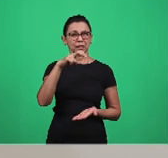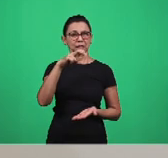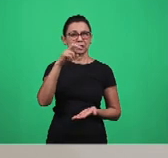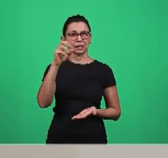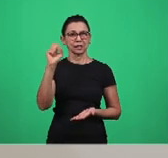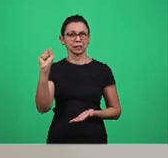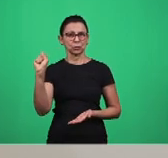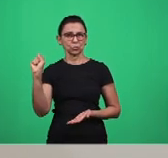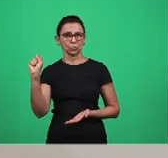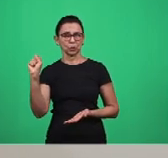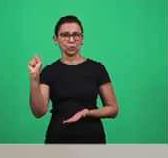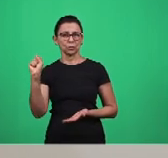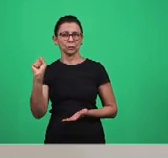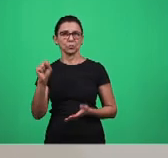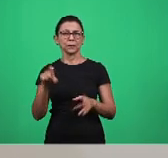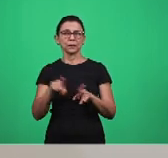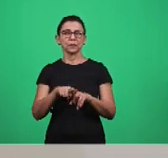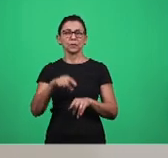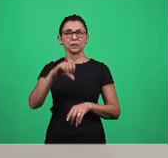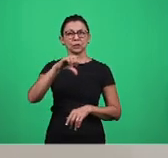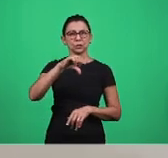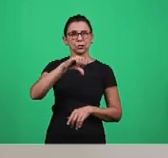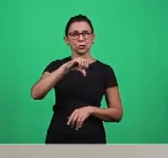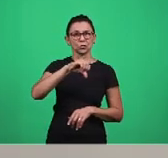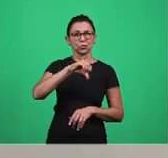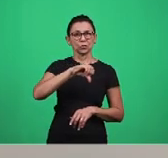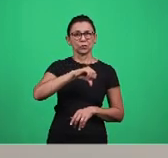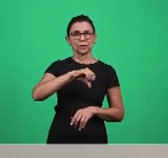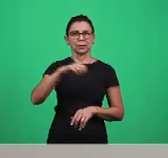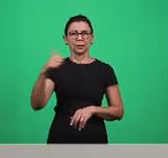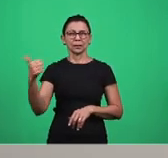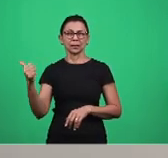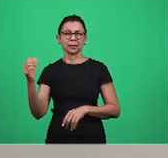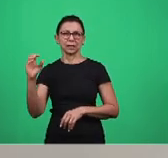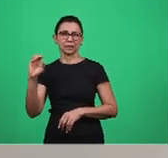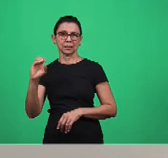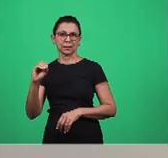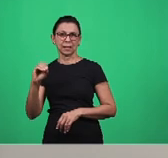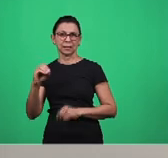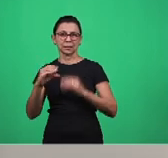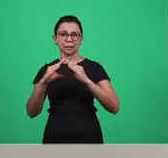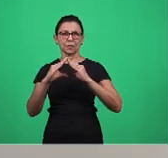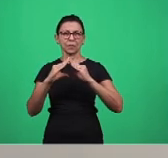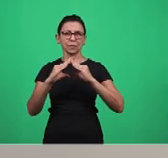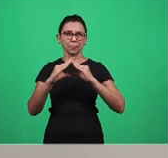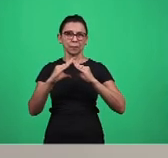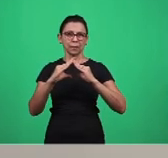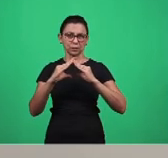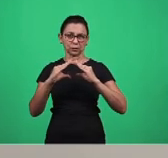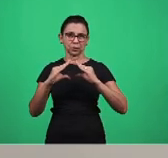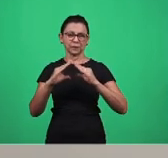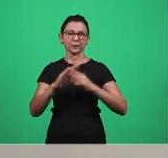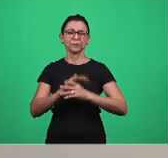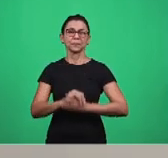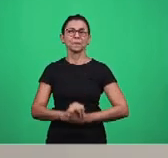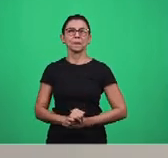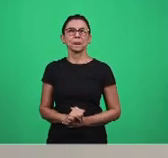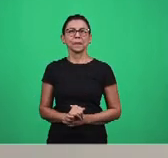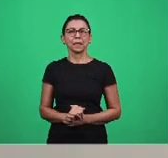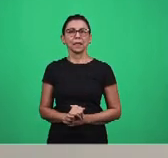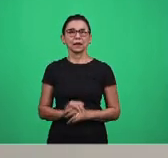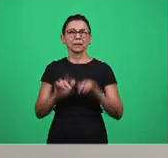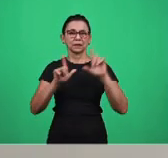10h dans l'autre chaîne TV Bandeirantes ici au Brésil. Et aujourd'hui à 14h aussi.